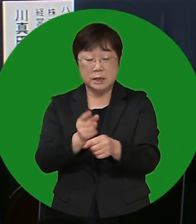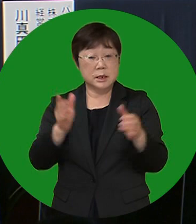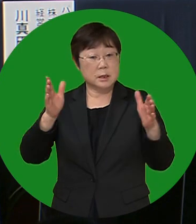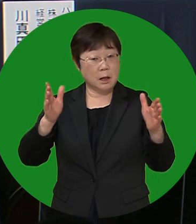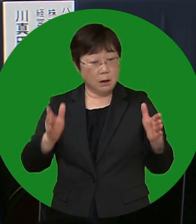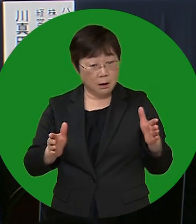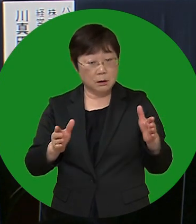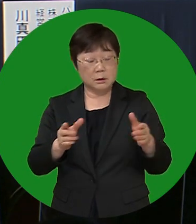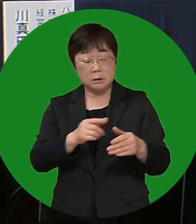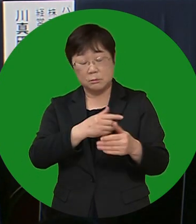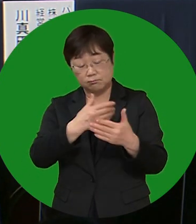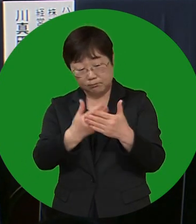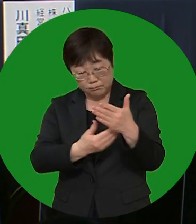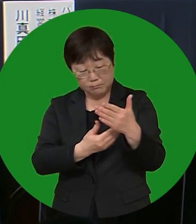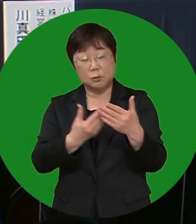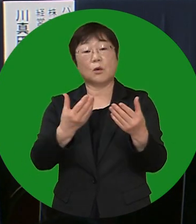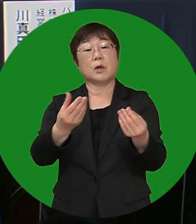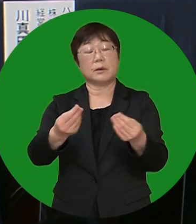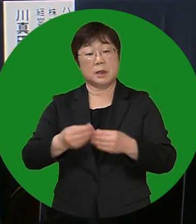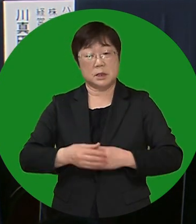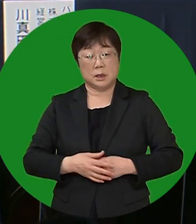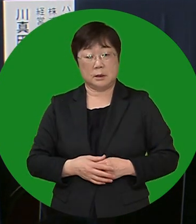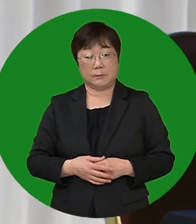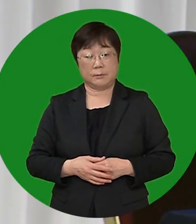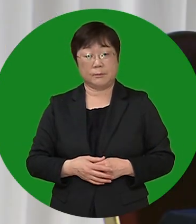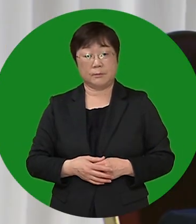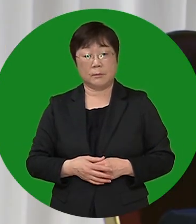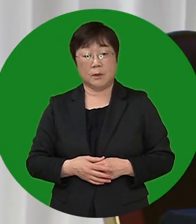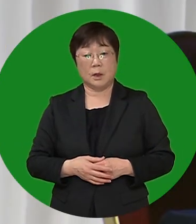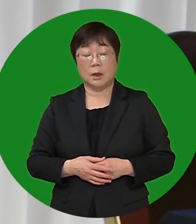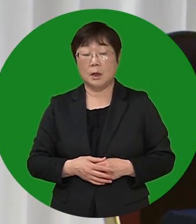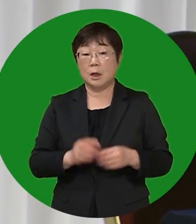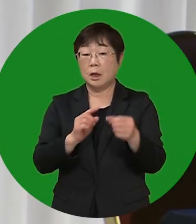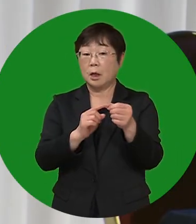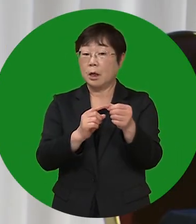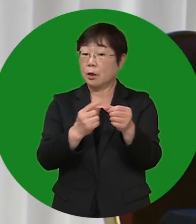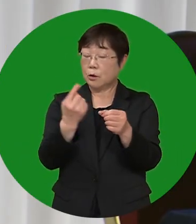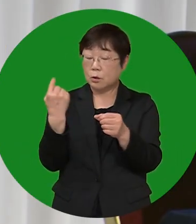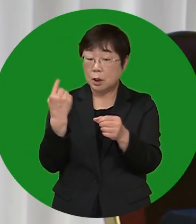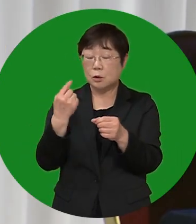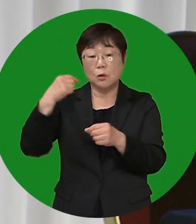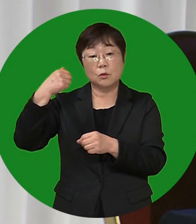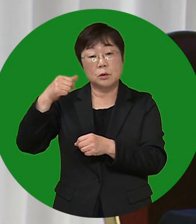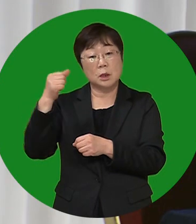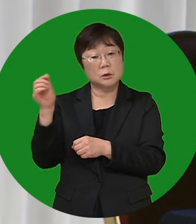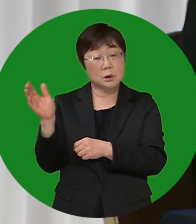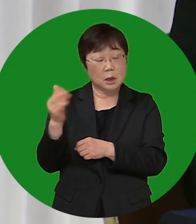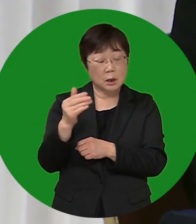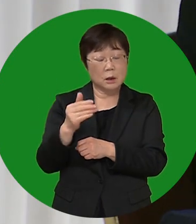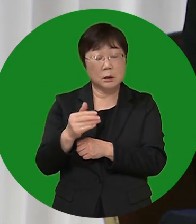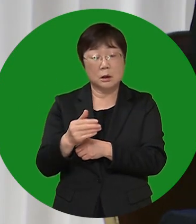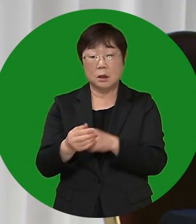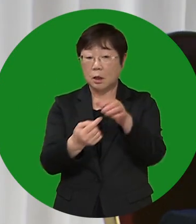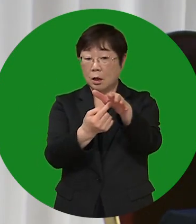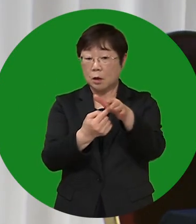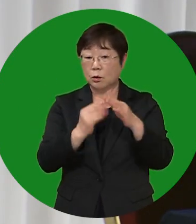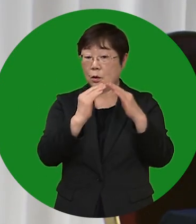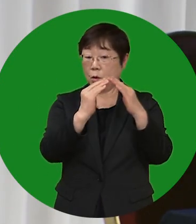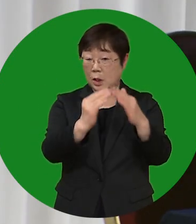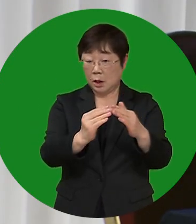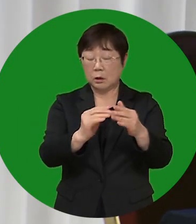半とてもあまりましたそこで去年の夏から